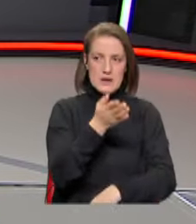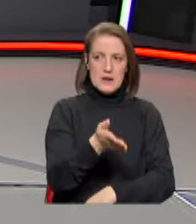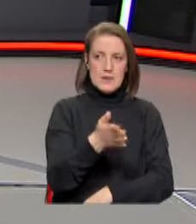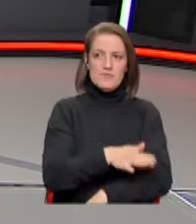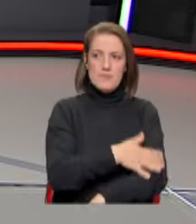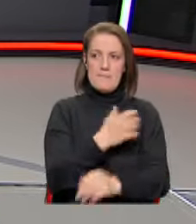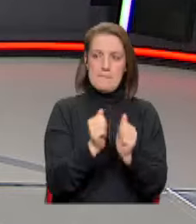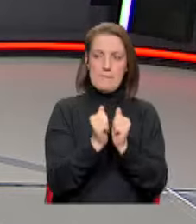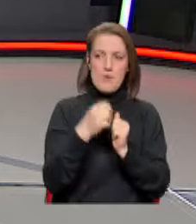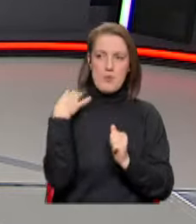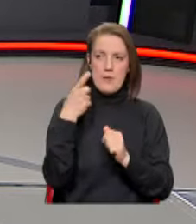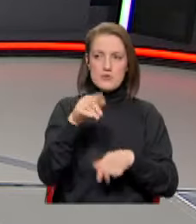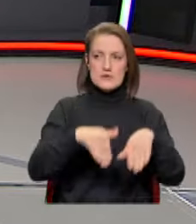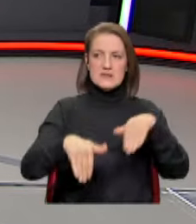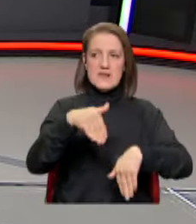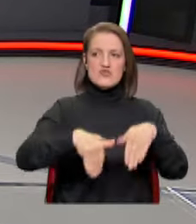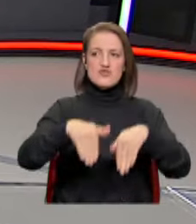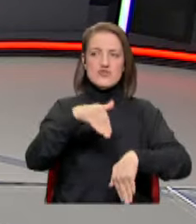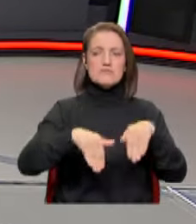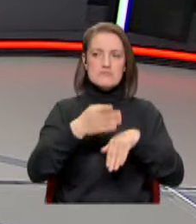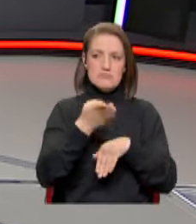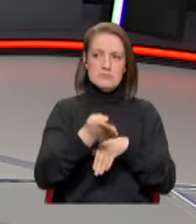valilerle bu seçim